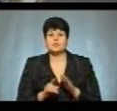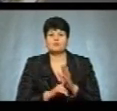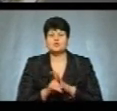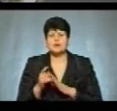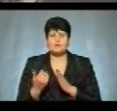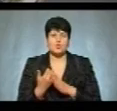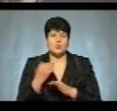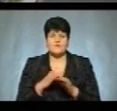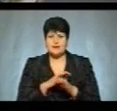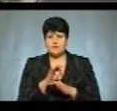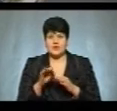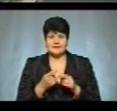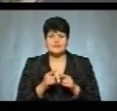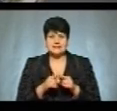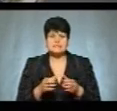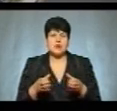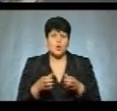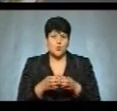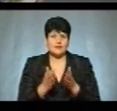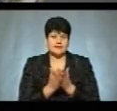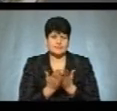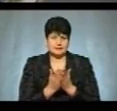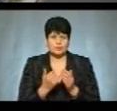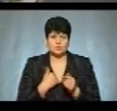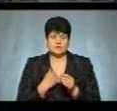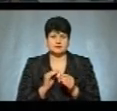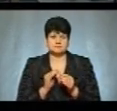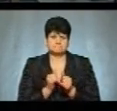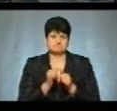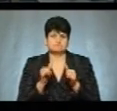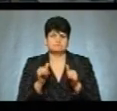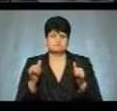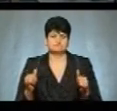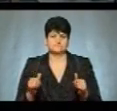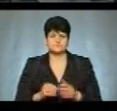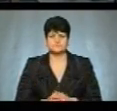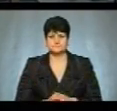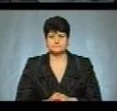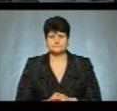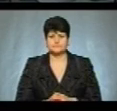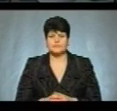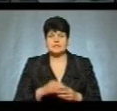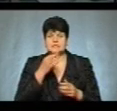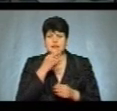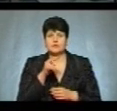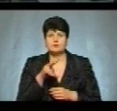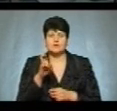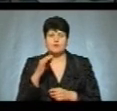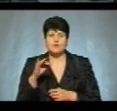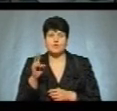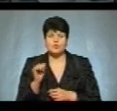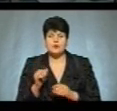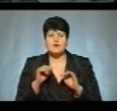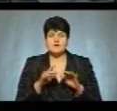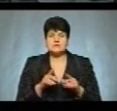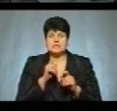проект, і я думаю, що ця колекція цих книг в нас поповниться. Як повідомила Людмила Бойко, акцію «День